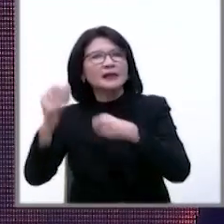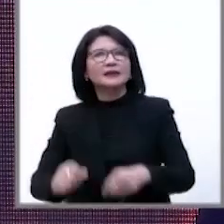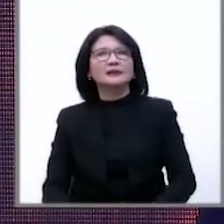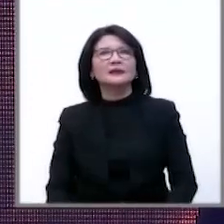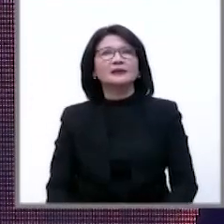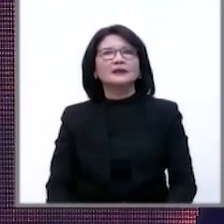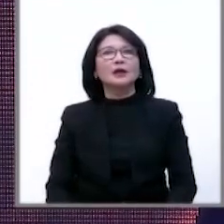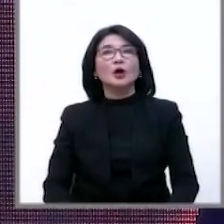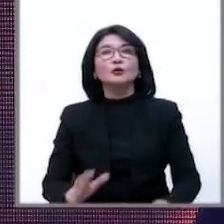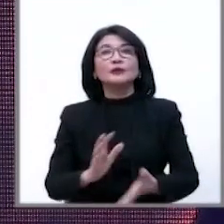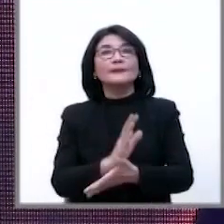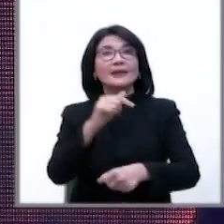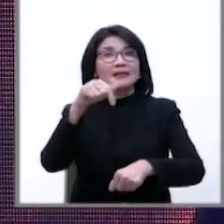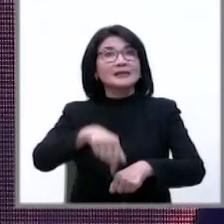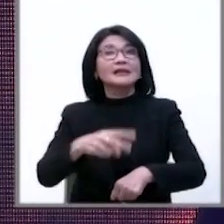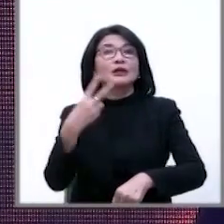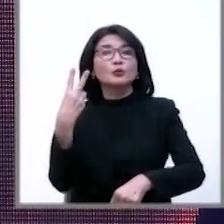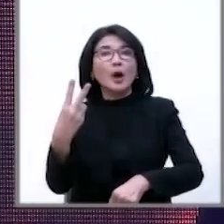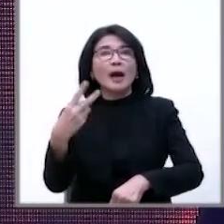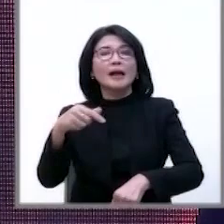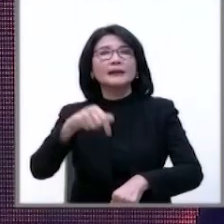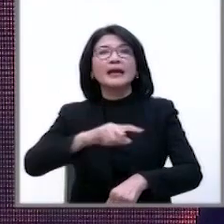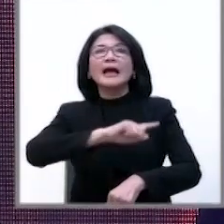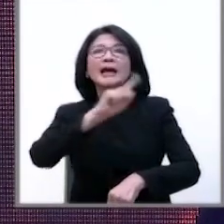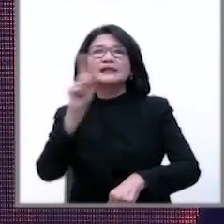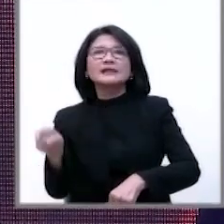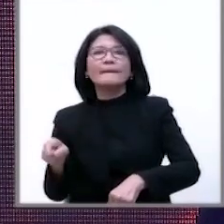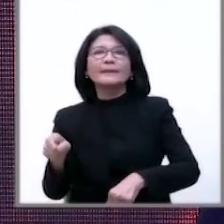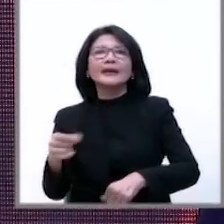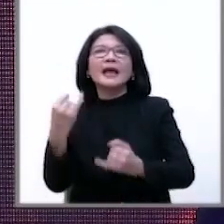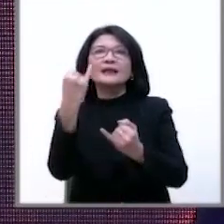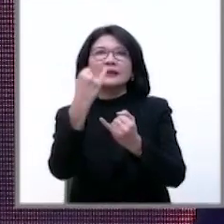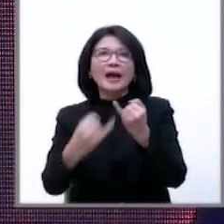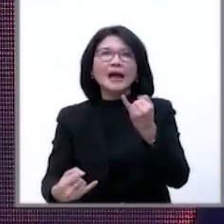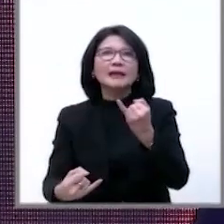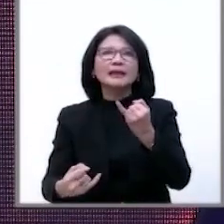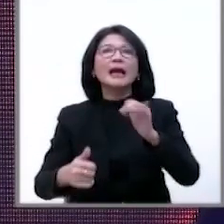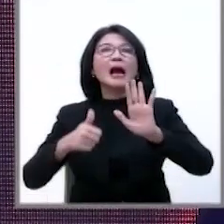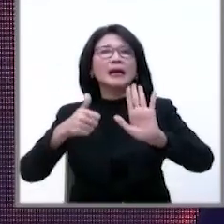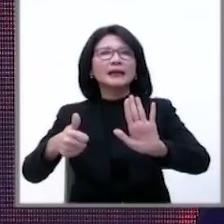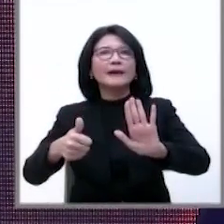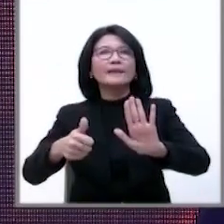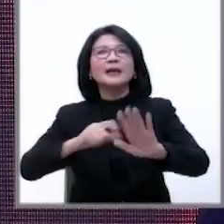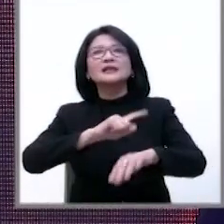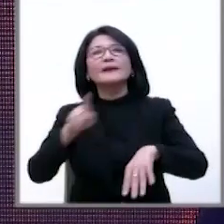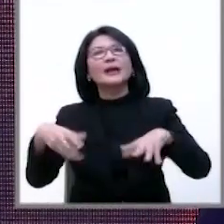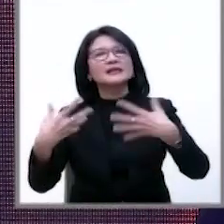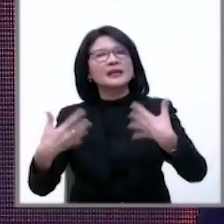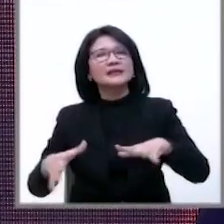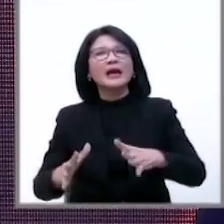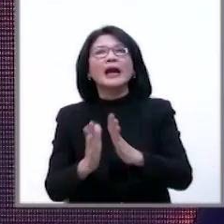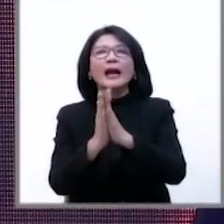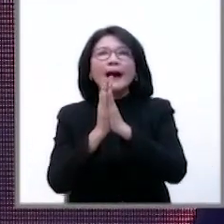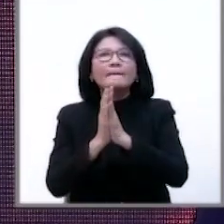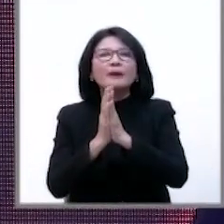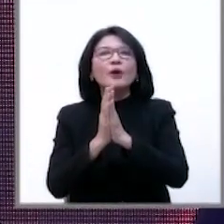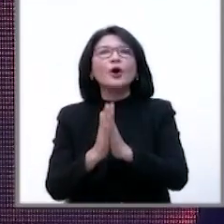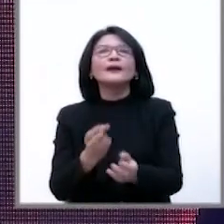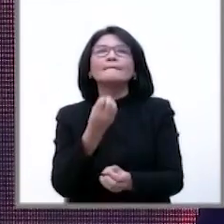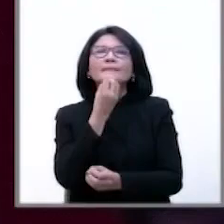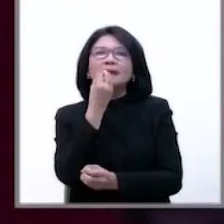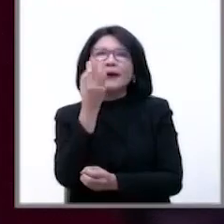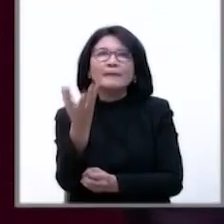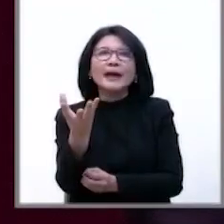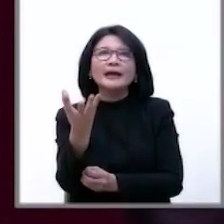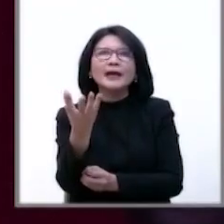segmen kedua dan sampai segmen terakhir segmen 6 sampai selesai kami mohon agar penyampai